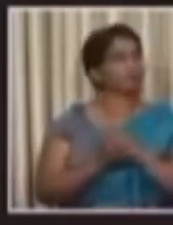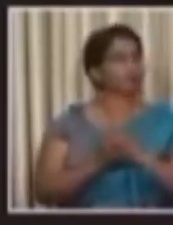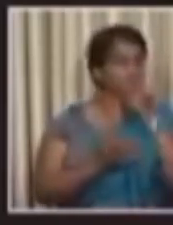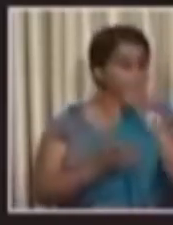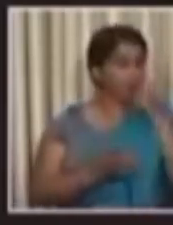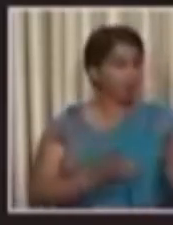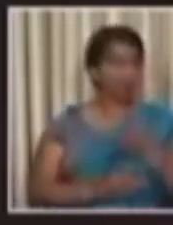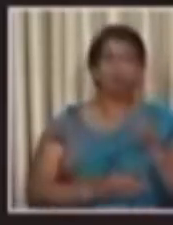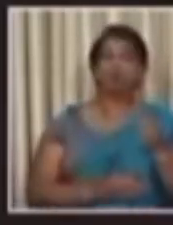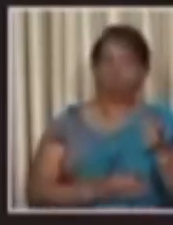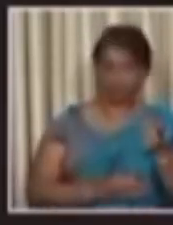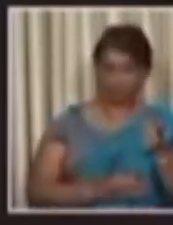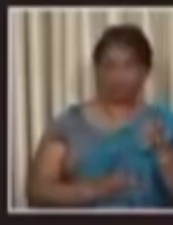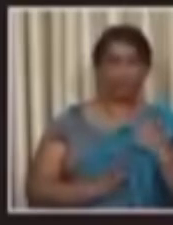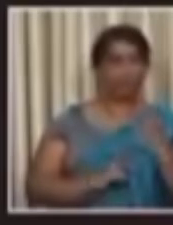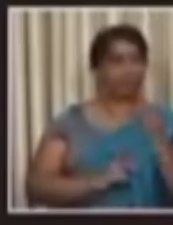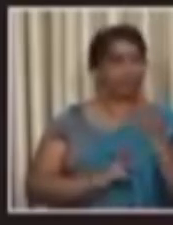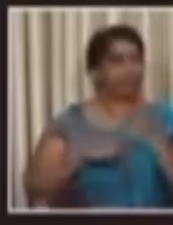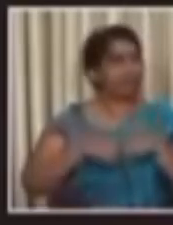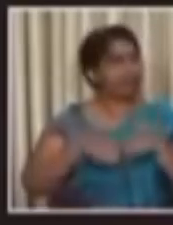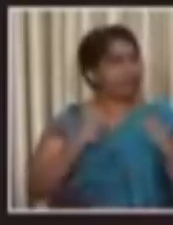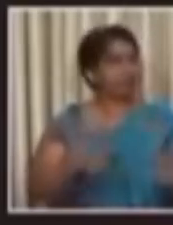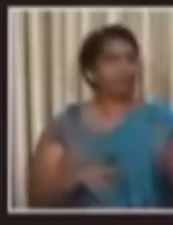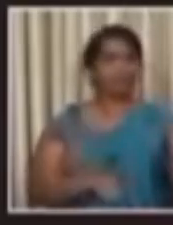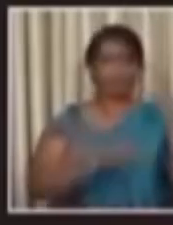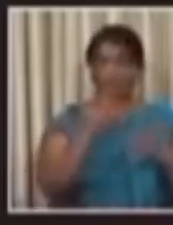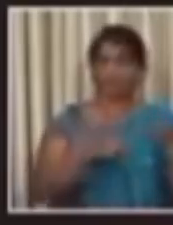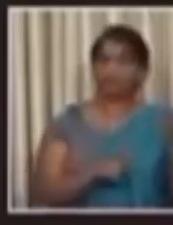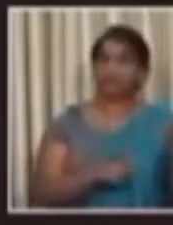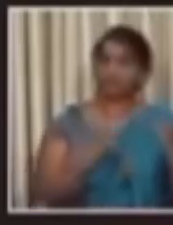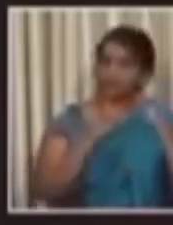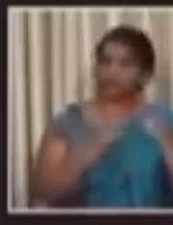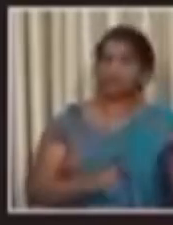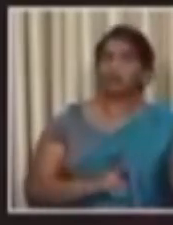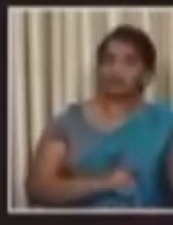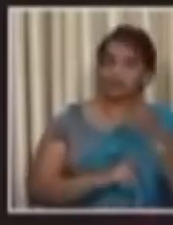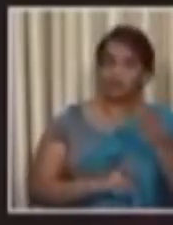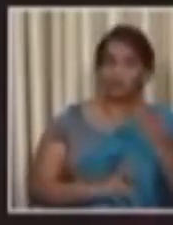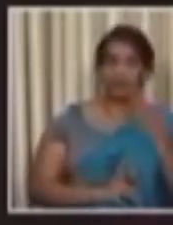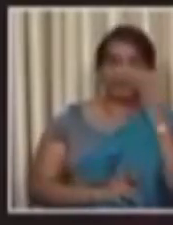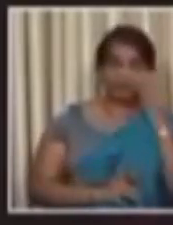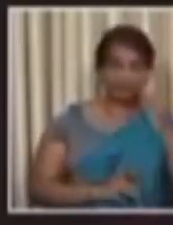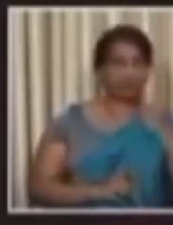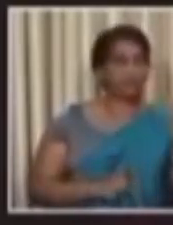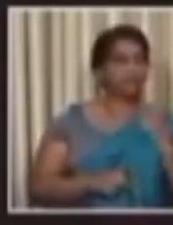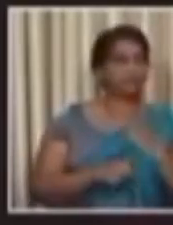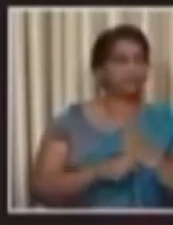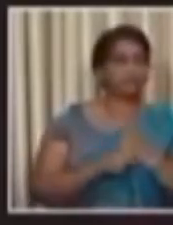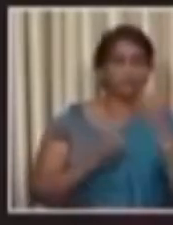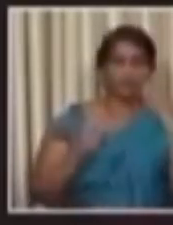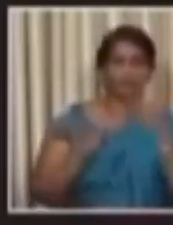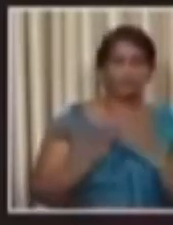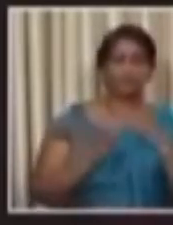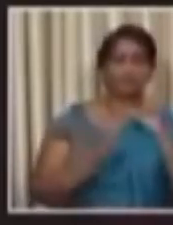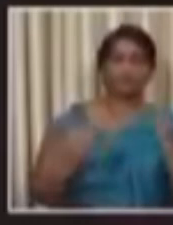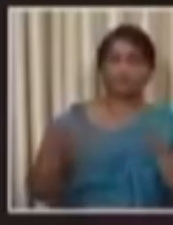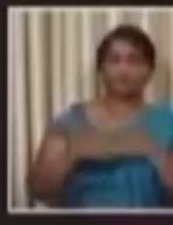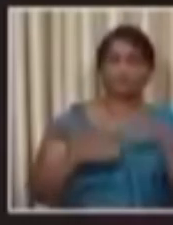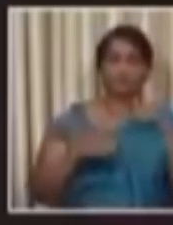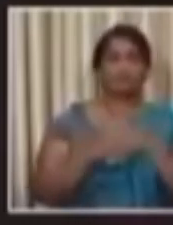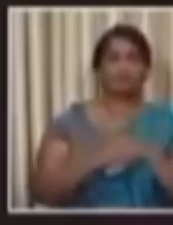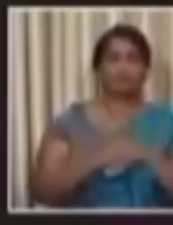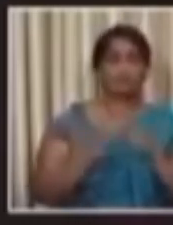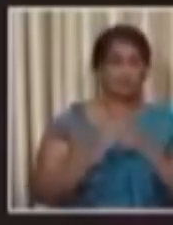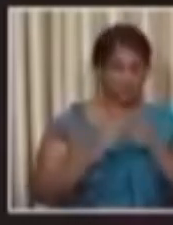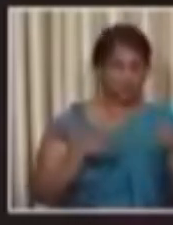අය, මෙරටේ ධනය නාස්ති කරපු අය. එහෙනම් ඔබ තමුන්නාන්සලට පේනවා මේ නව රජය කැබිනට් මණ්ඩලයේ